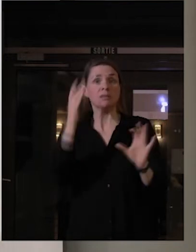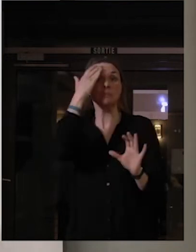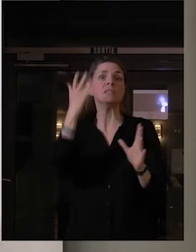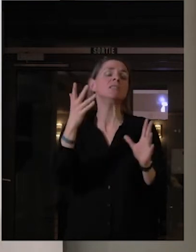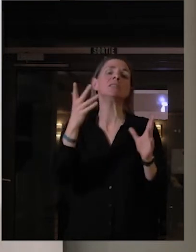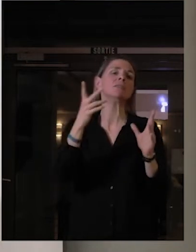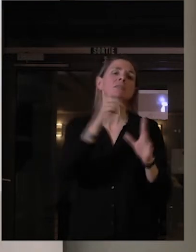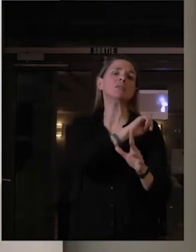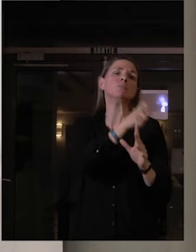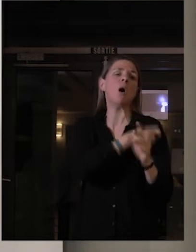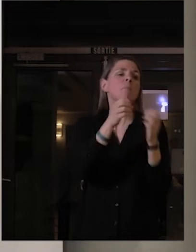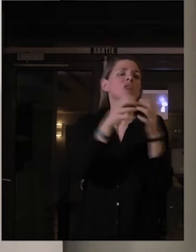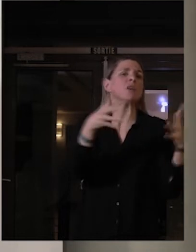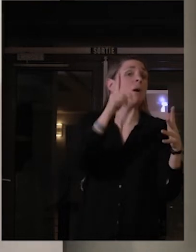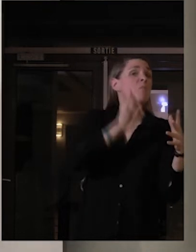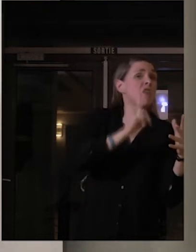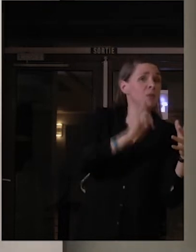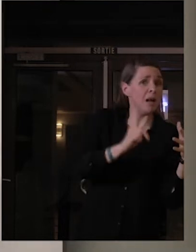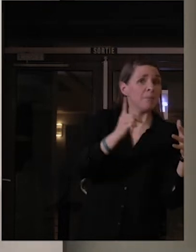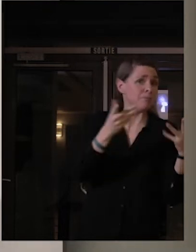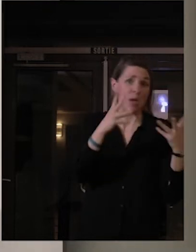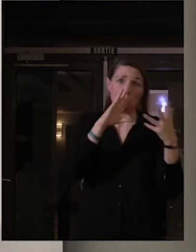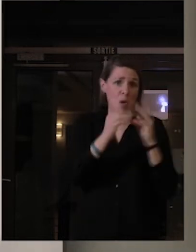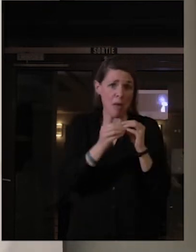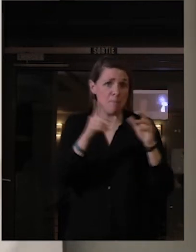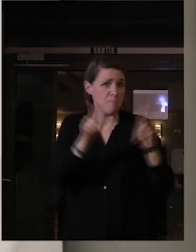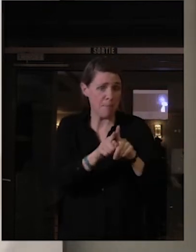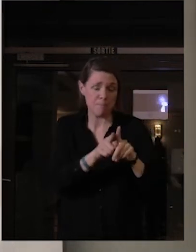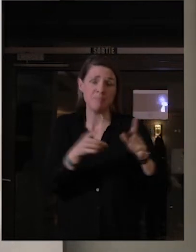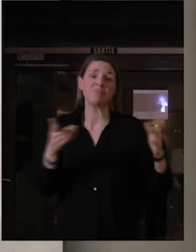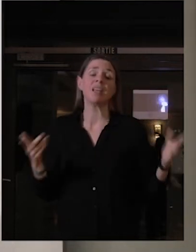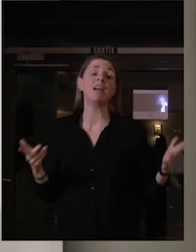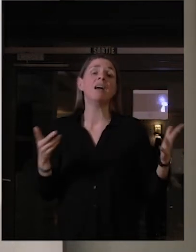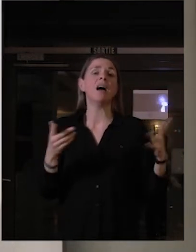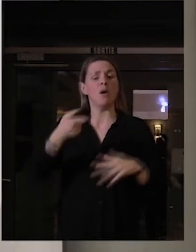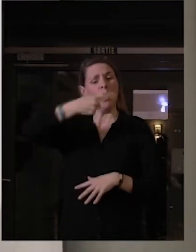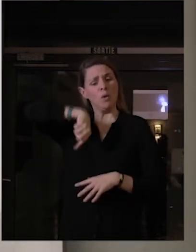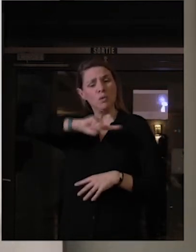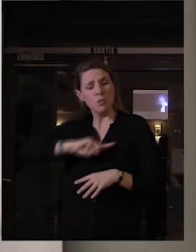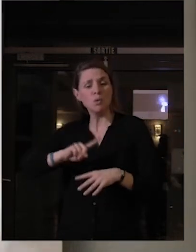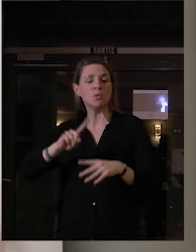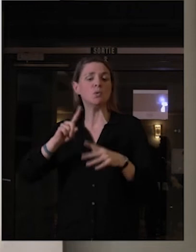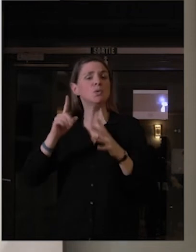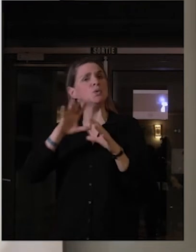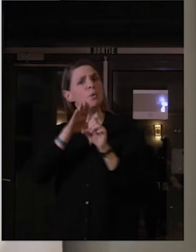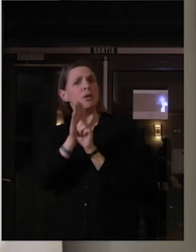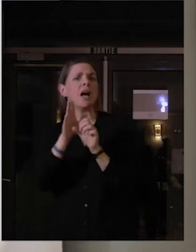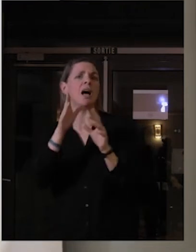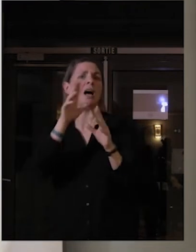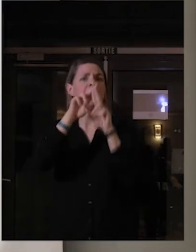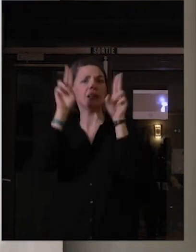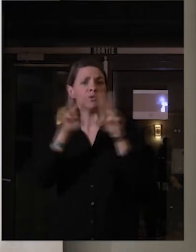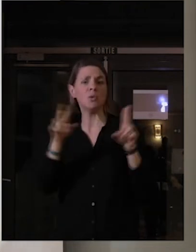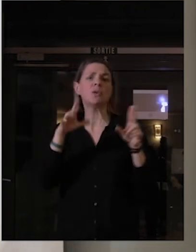dits majoritairement féminins, on a le même problème au niveau des filles. On a, nous, dans nos championnats internationaux, ce qu'on appelle une cérémonie